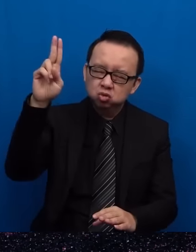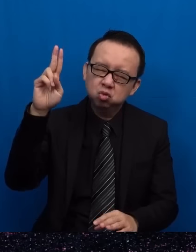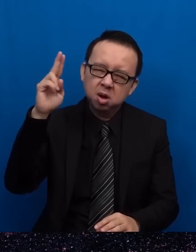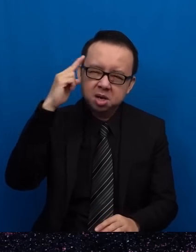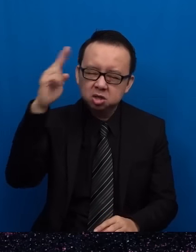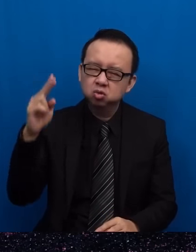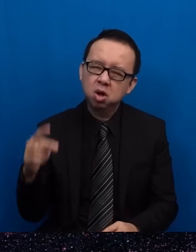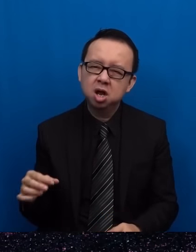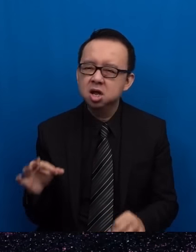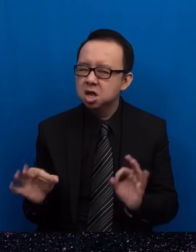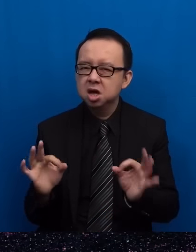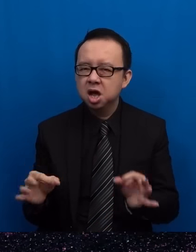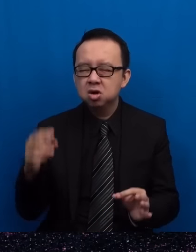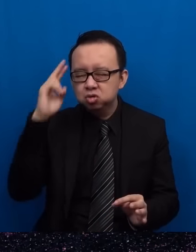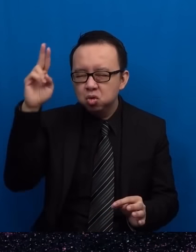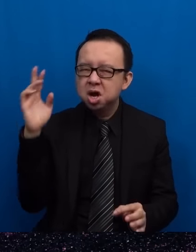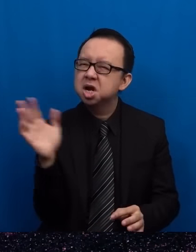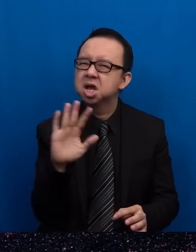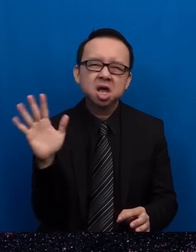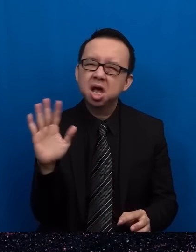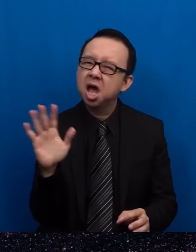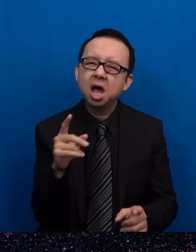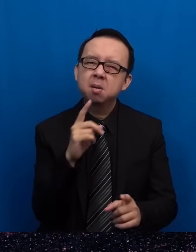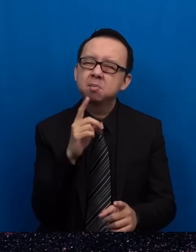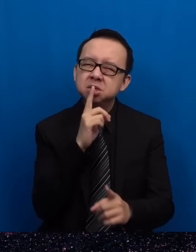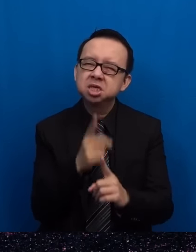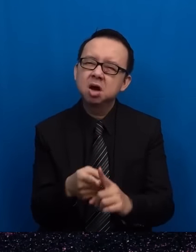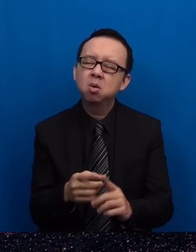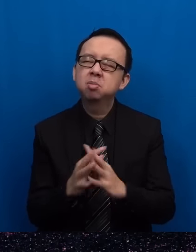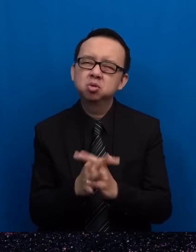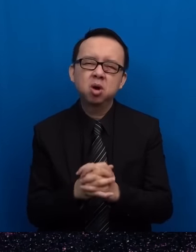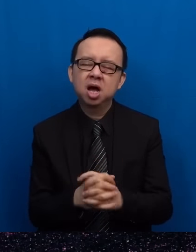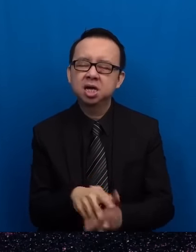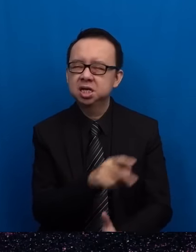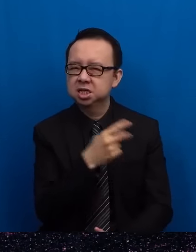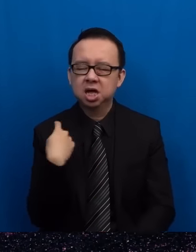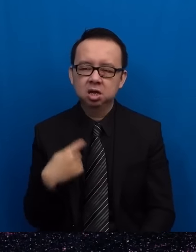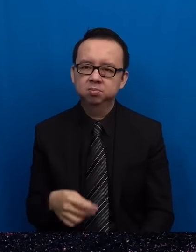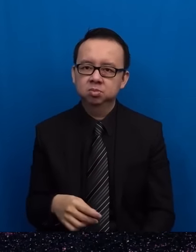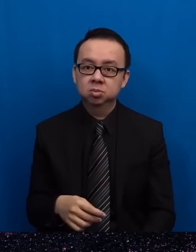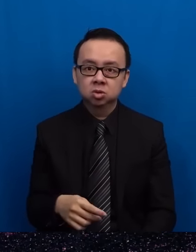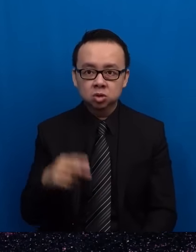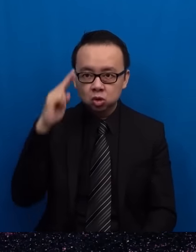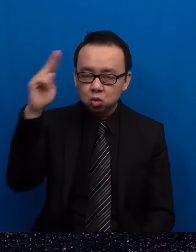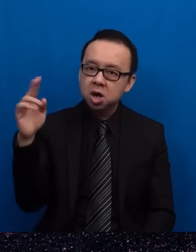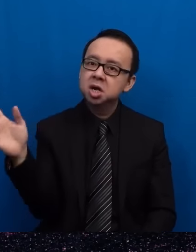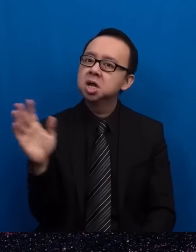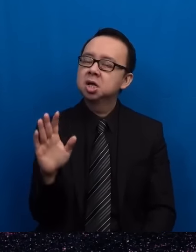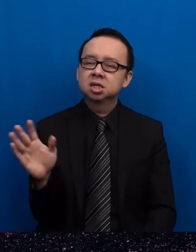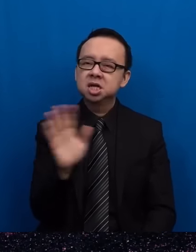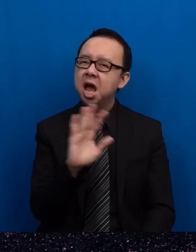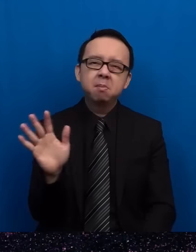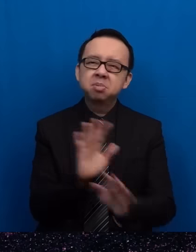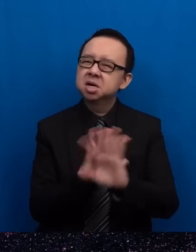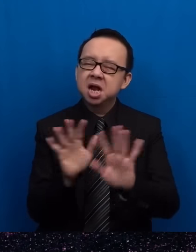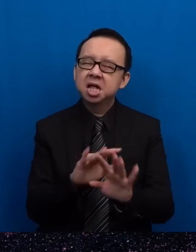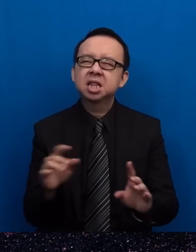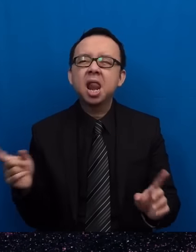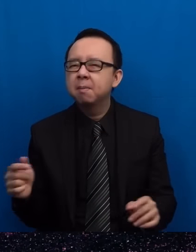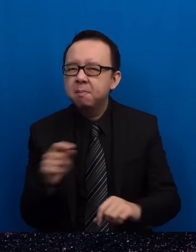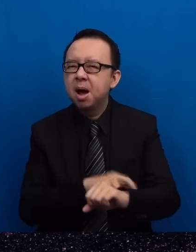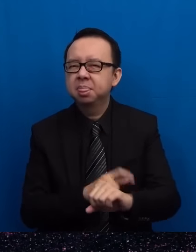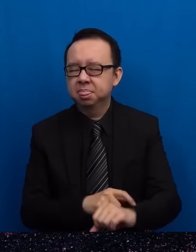meja Bapak kita itu tidak pernah terlambat. Segala sesuatu indah pada waktunya, berarti waktu Tuhan itu paling